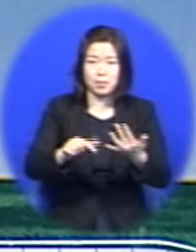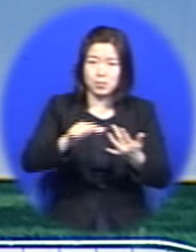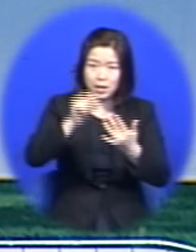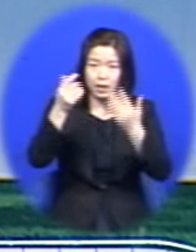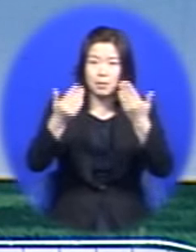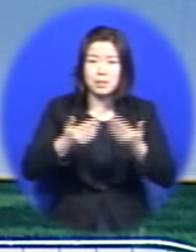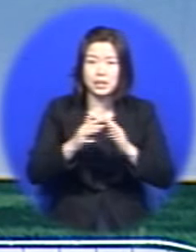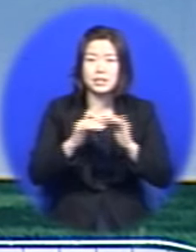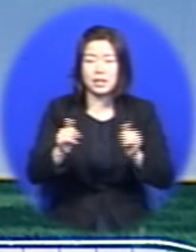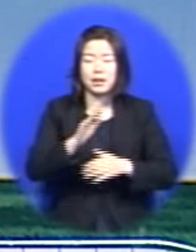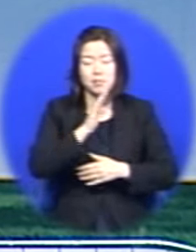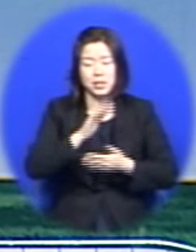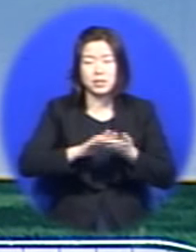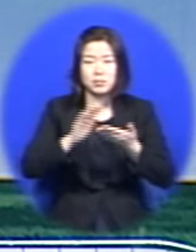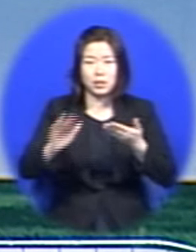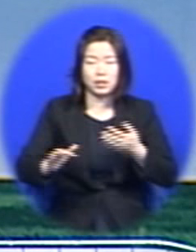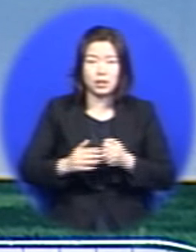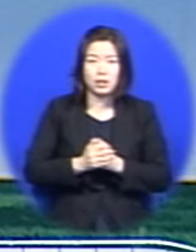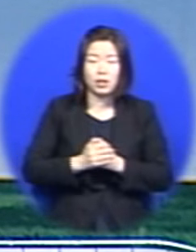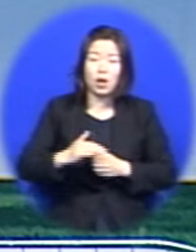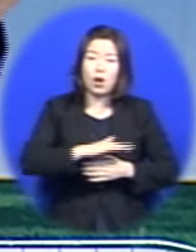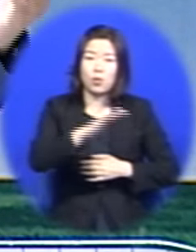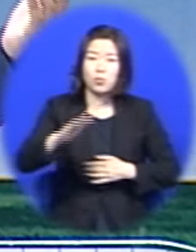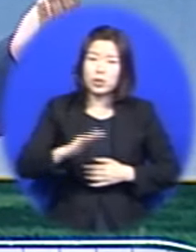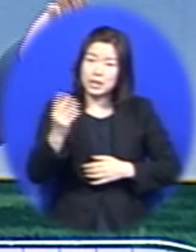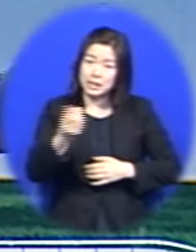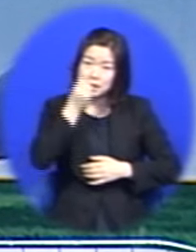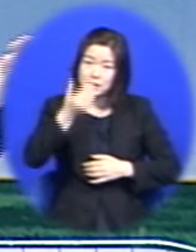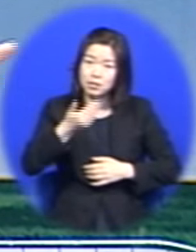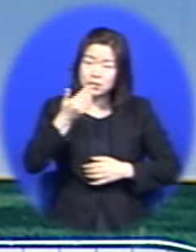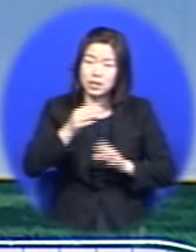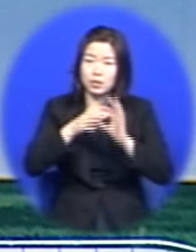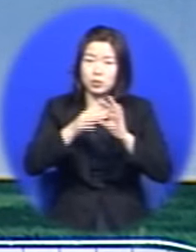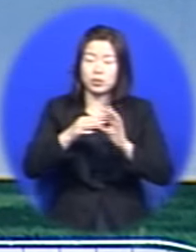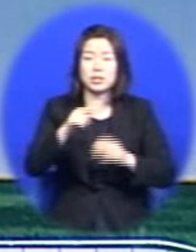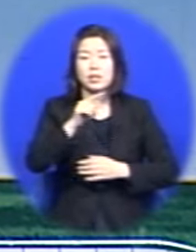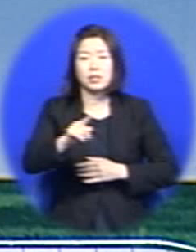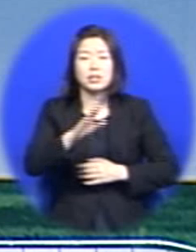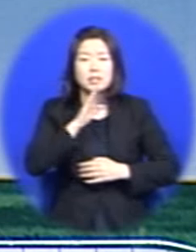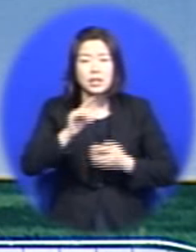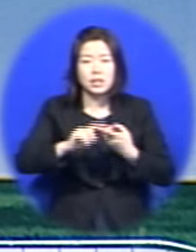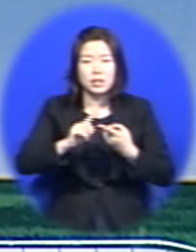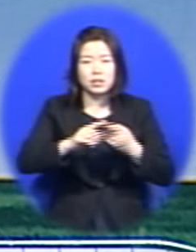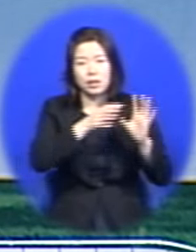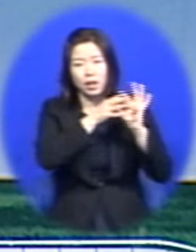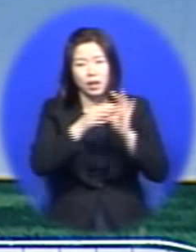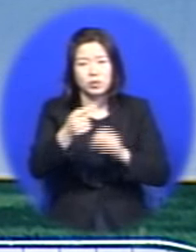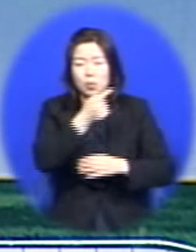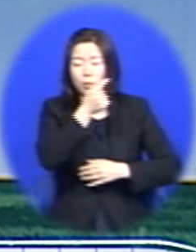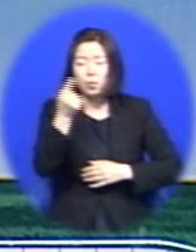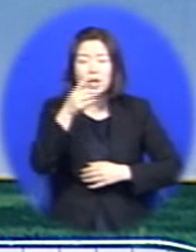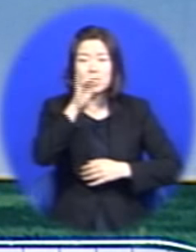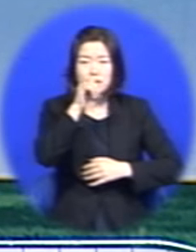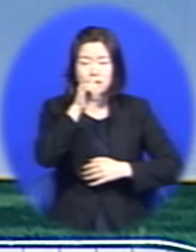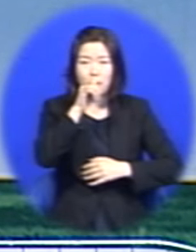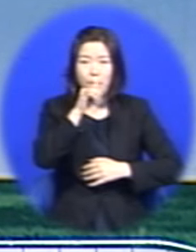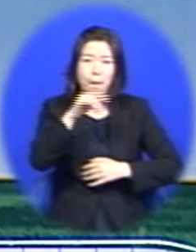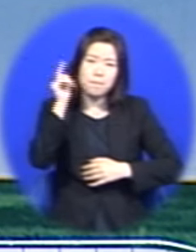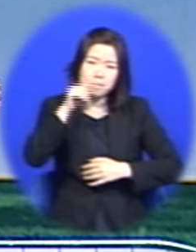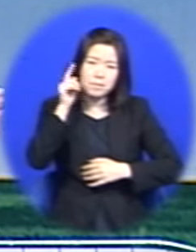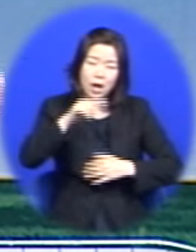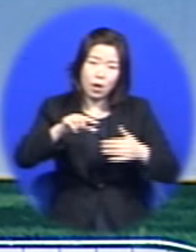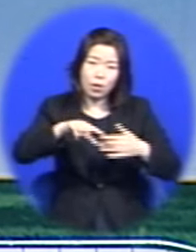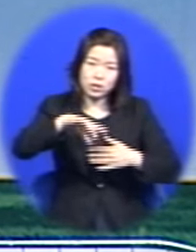택함받은 사람입니다. 우리는 성찬을 통해서 그 사실을 계속 확인합니다. 매월 첫째 주일